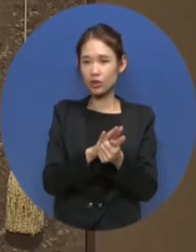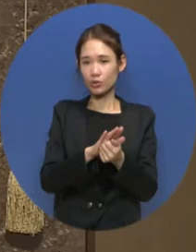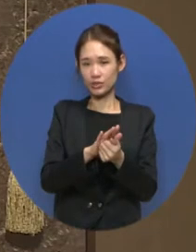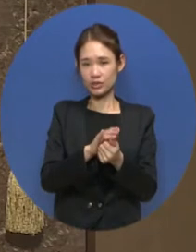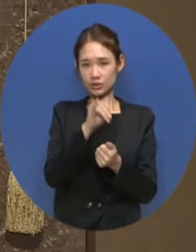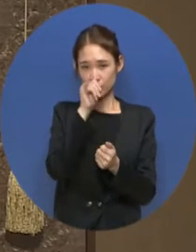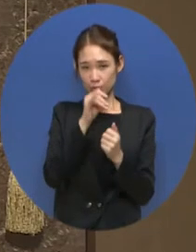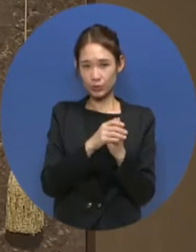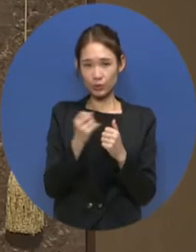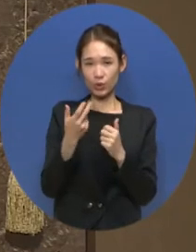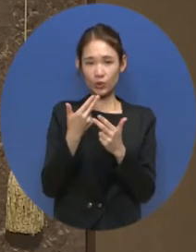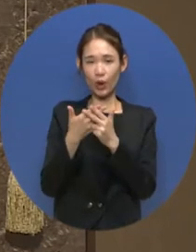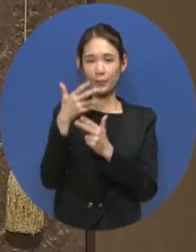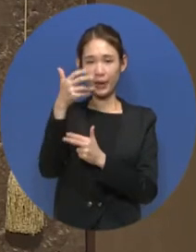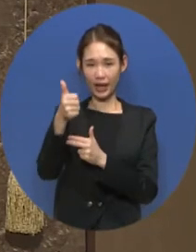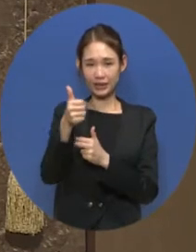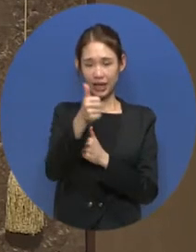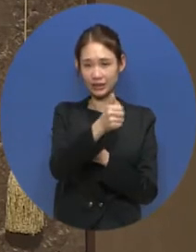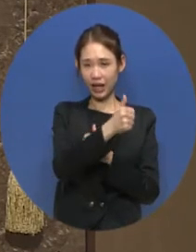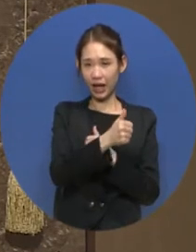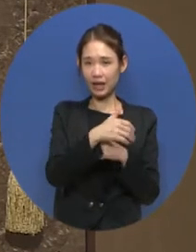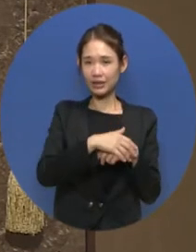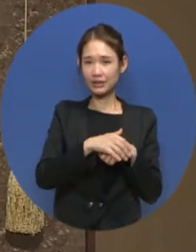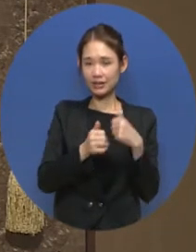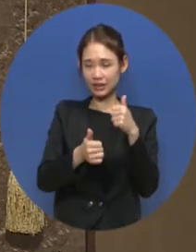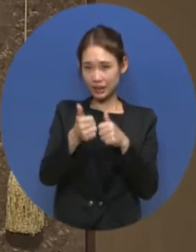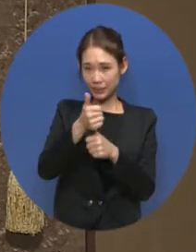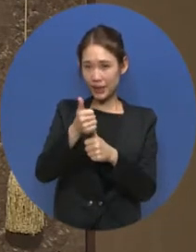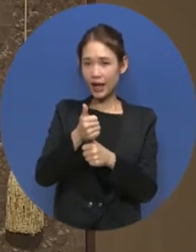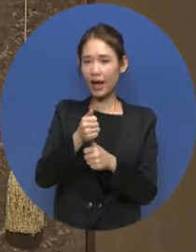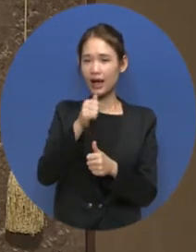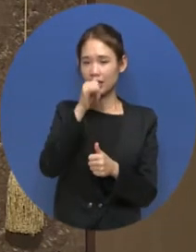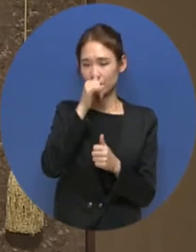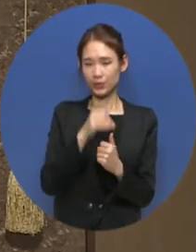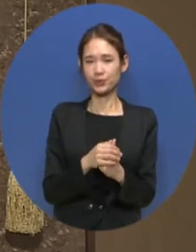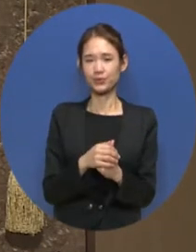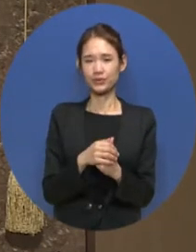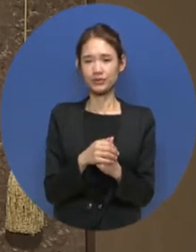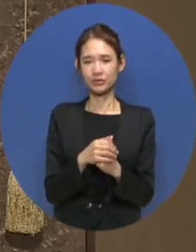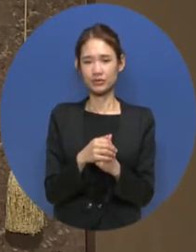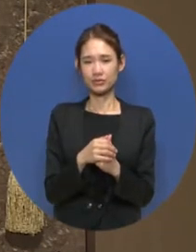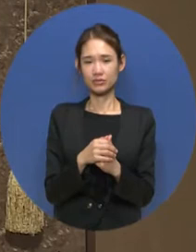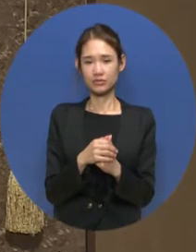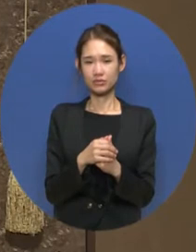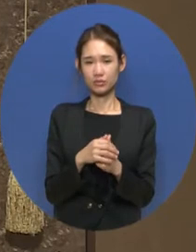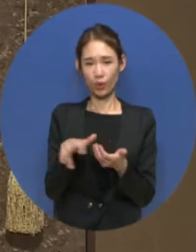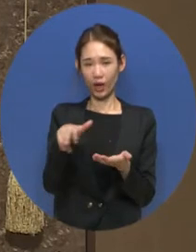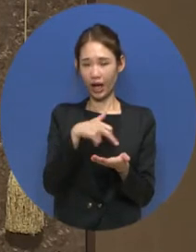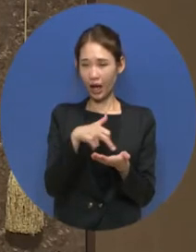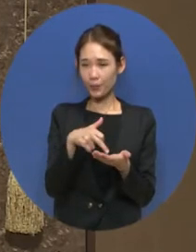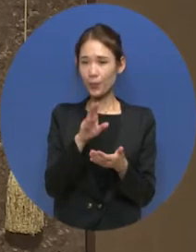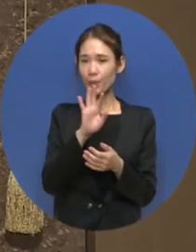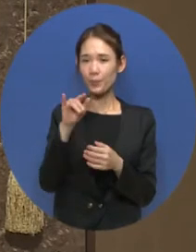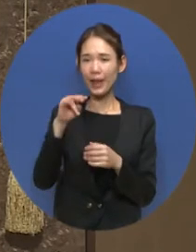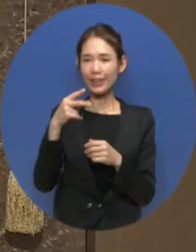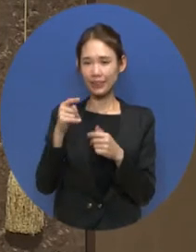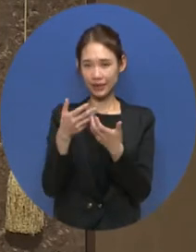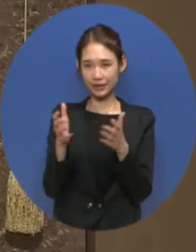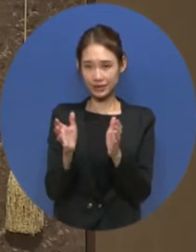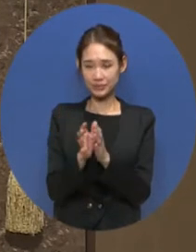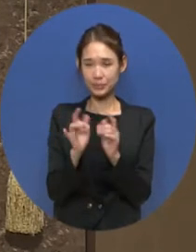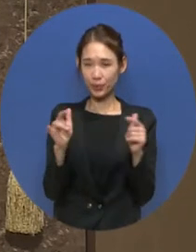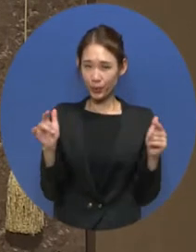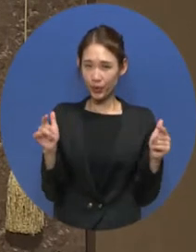또 협회장단이 있고 또 간사들이 있어서 카톡방이나 밴드나